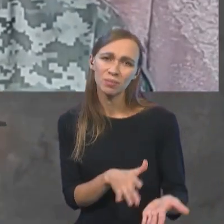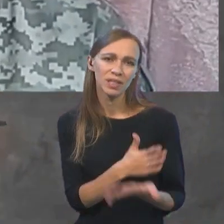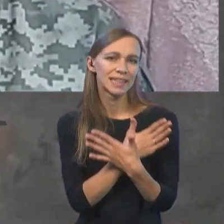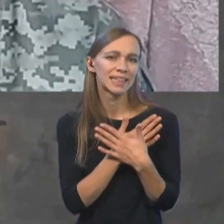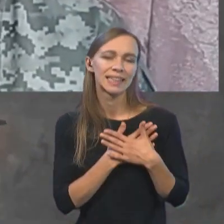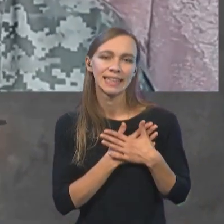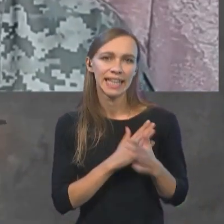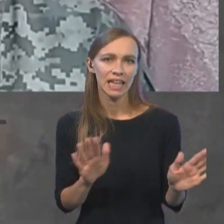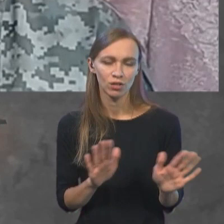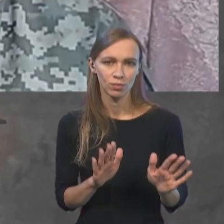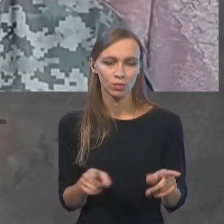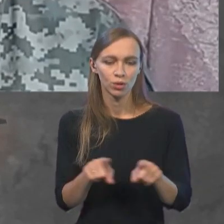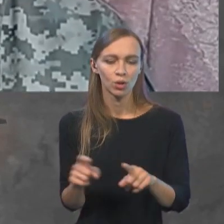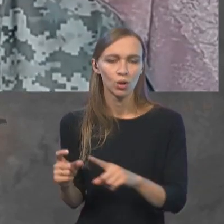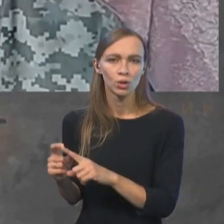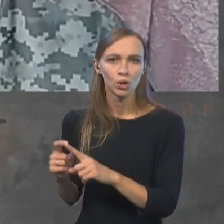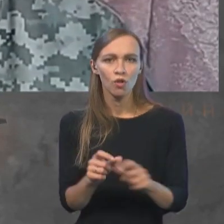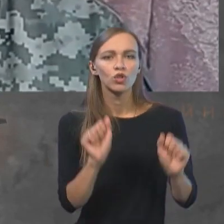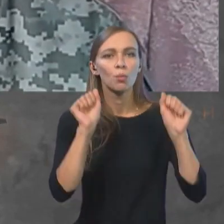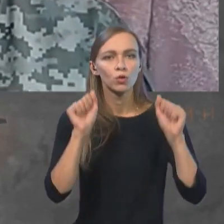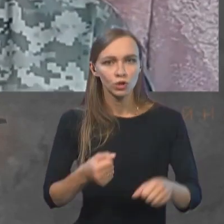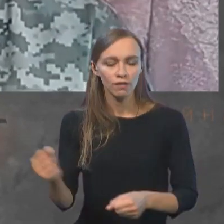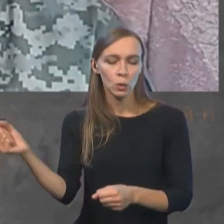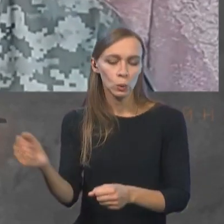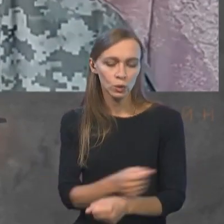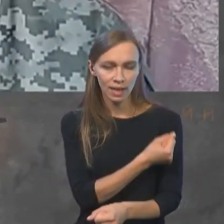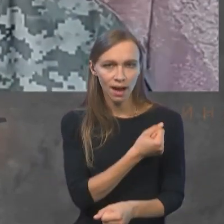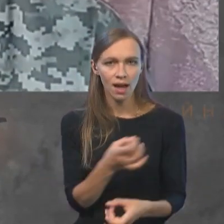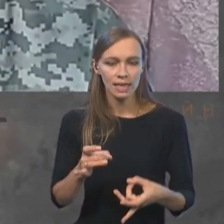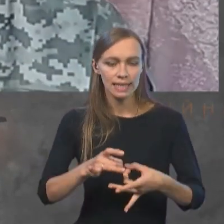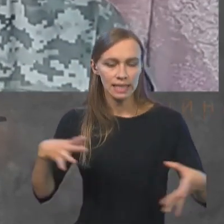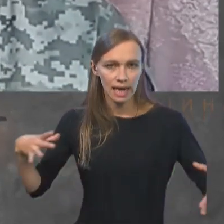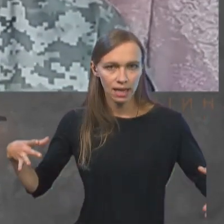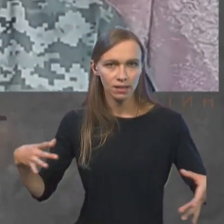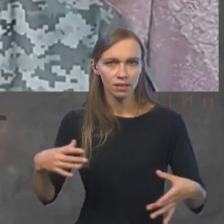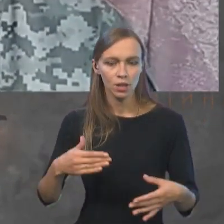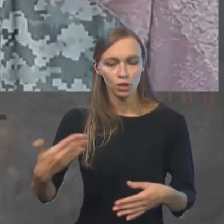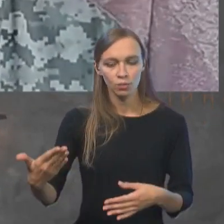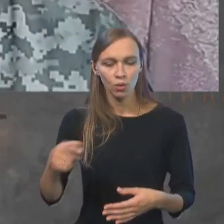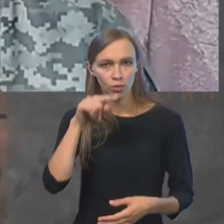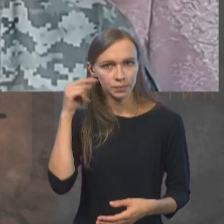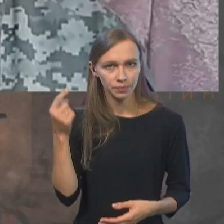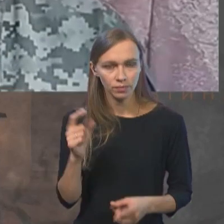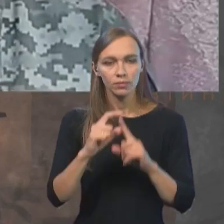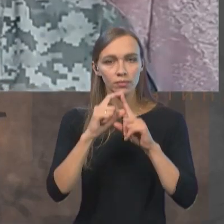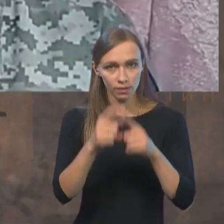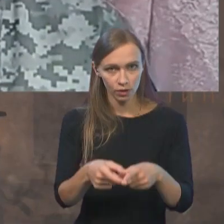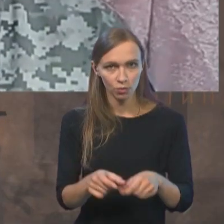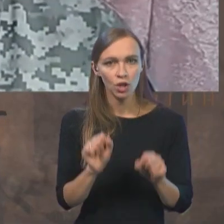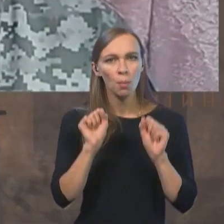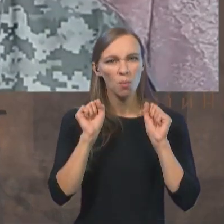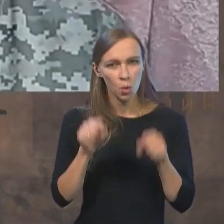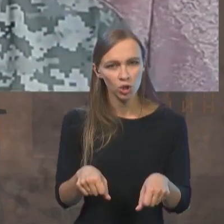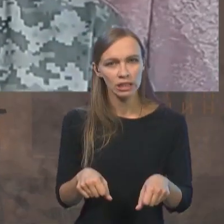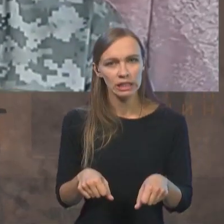можливий превентивний ядерний удар з боку союзників. От не допускаю. Відповідь можлива.